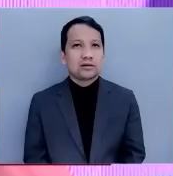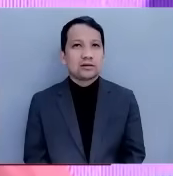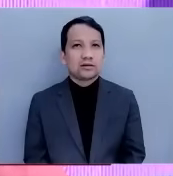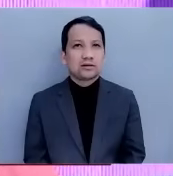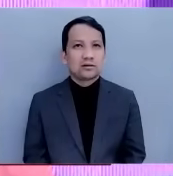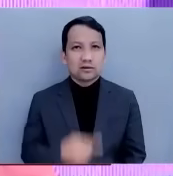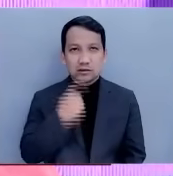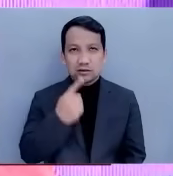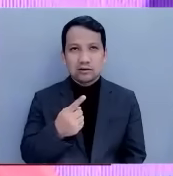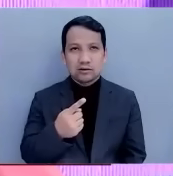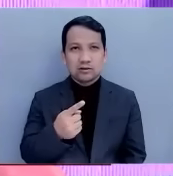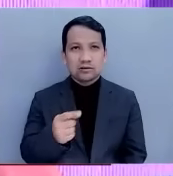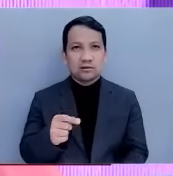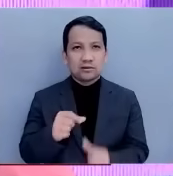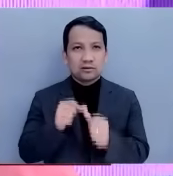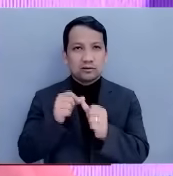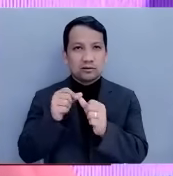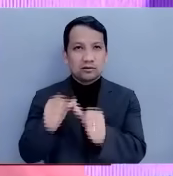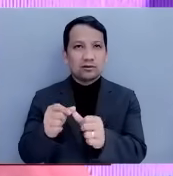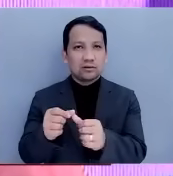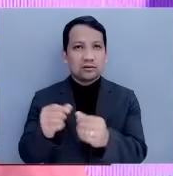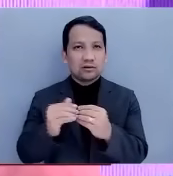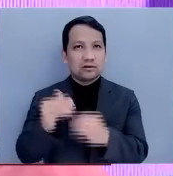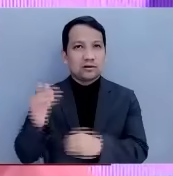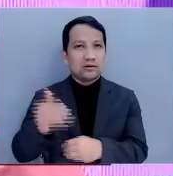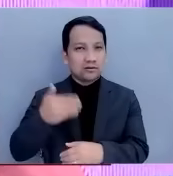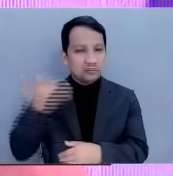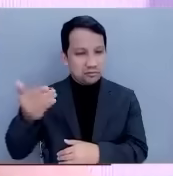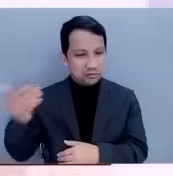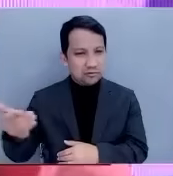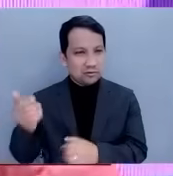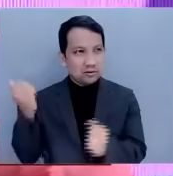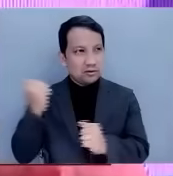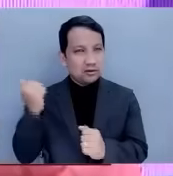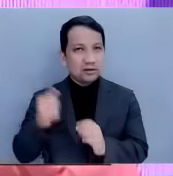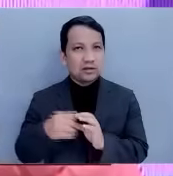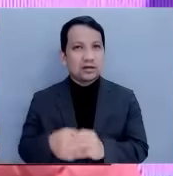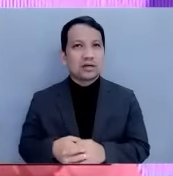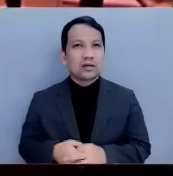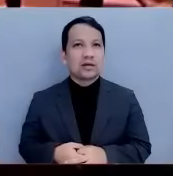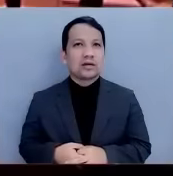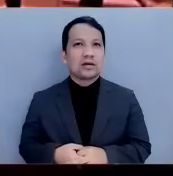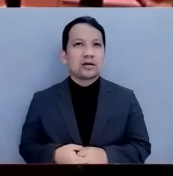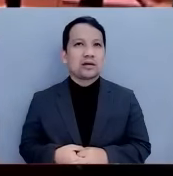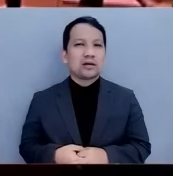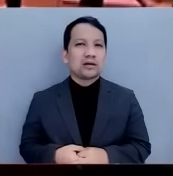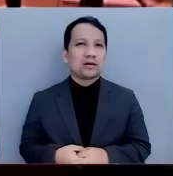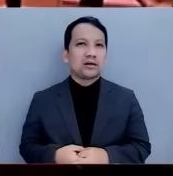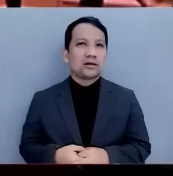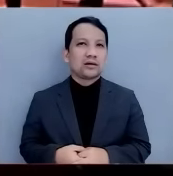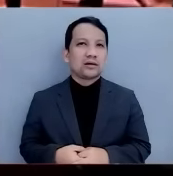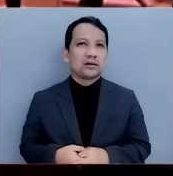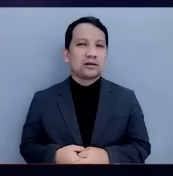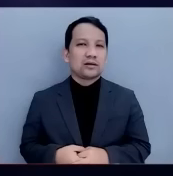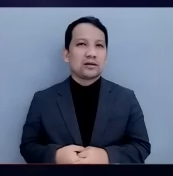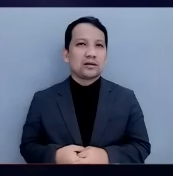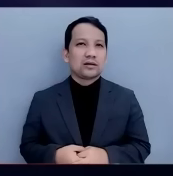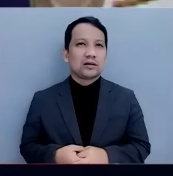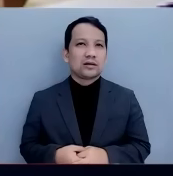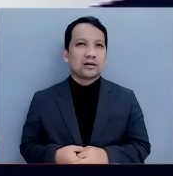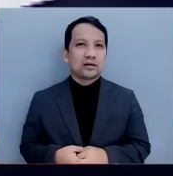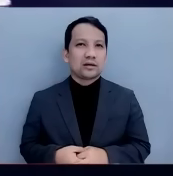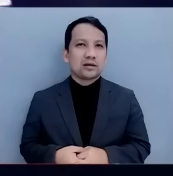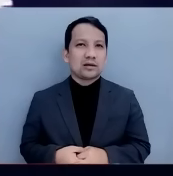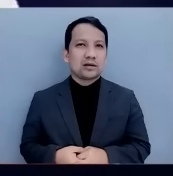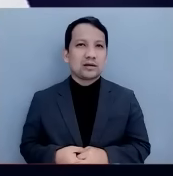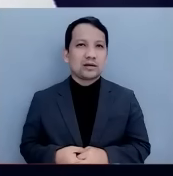naman matuloy na yan kasi lagi hindi natutuloy yung movie plans. He's very supportive. Nag-open up din si Sharon tungkol sa